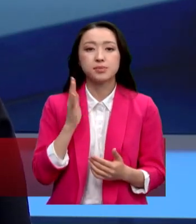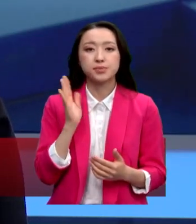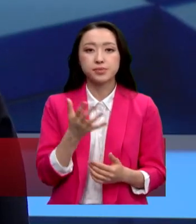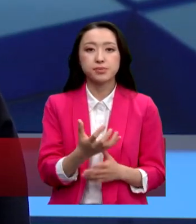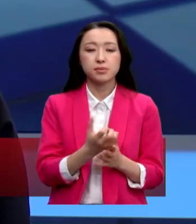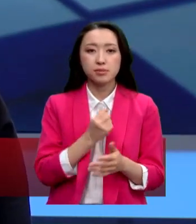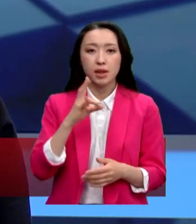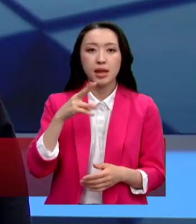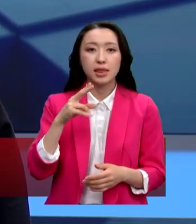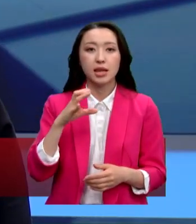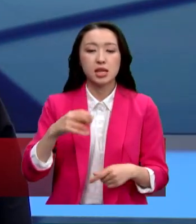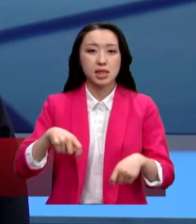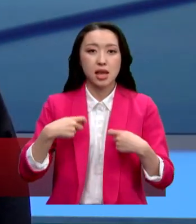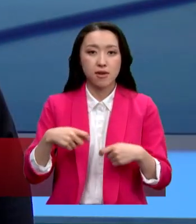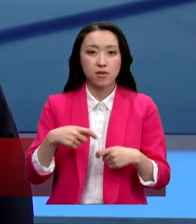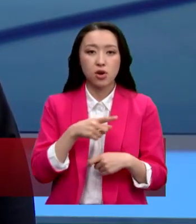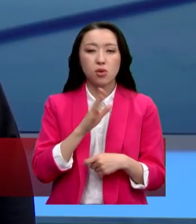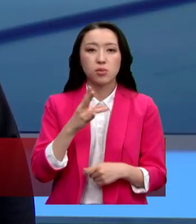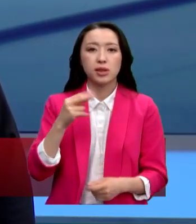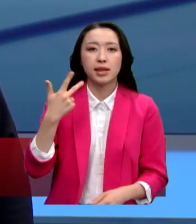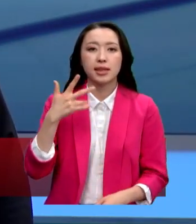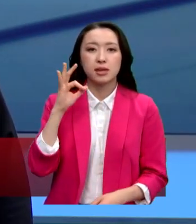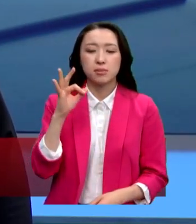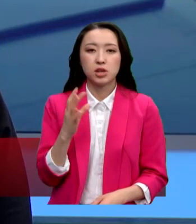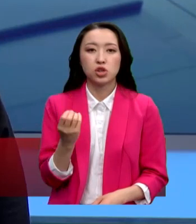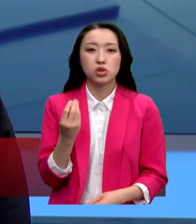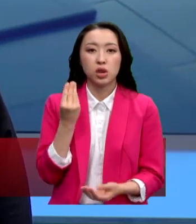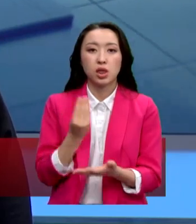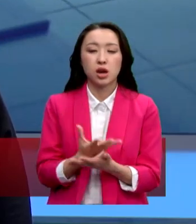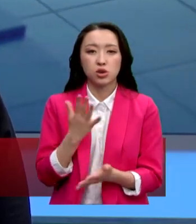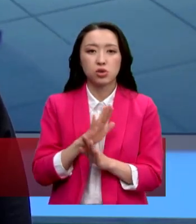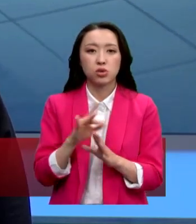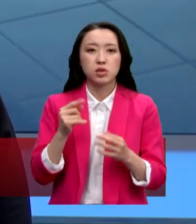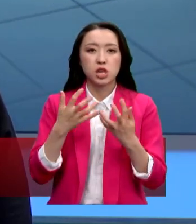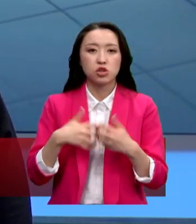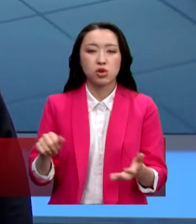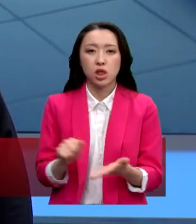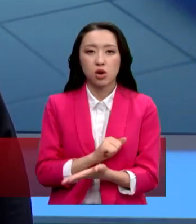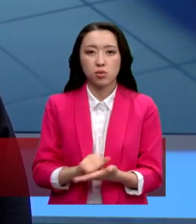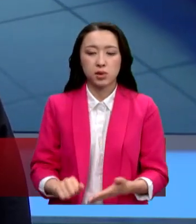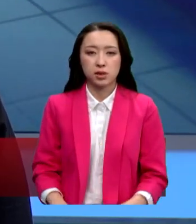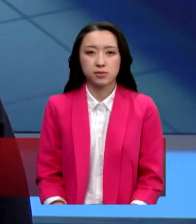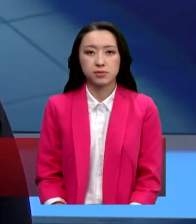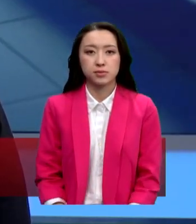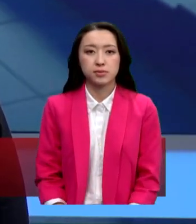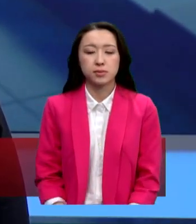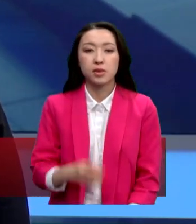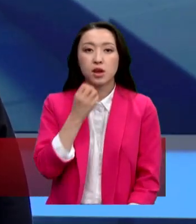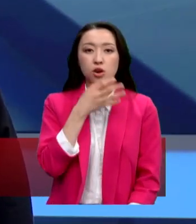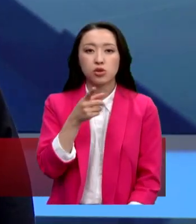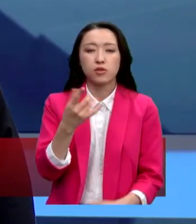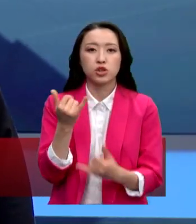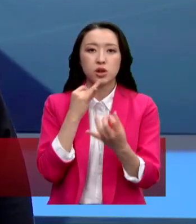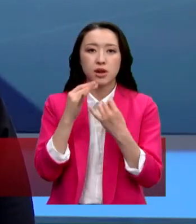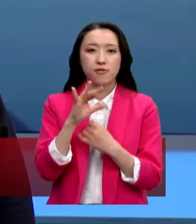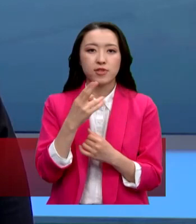с НДСом товар тот же самый, он будет на 30% еще дороже, только за счет документов. Хорошо, вот вы говорите, что ведете переговоры